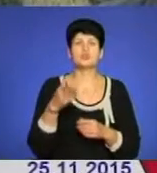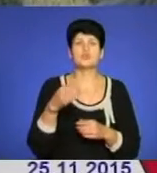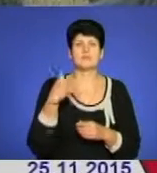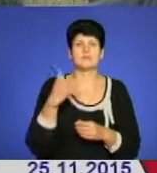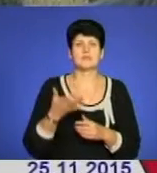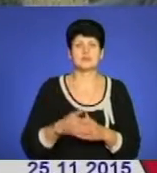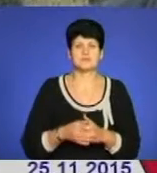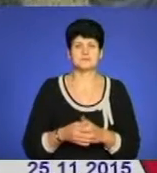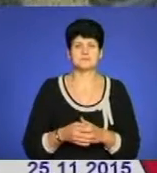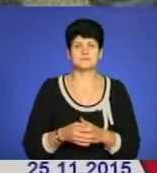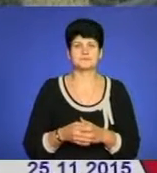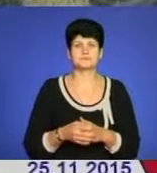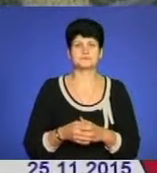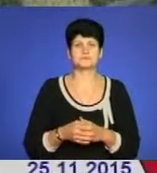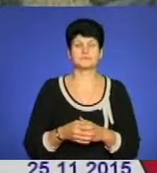звертатися?